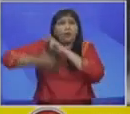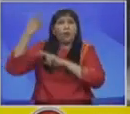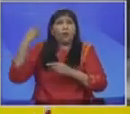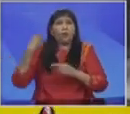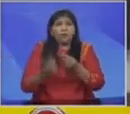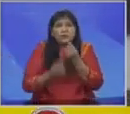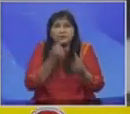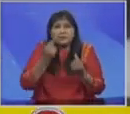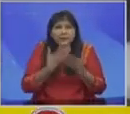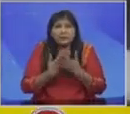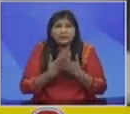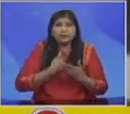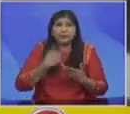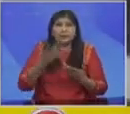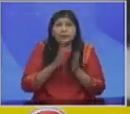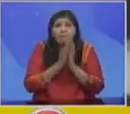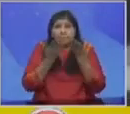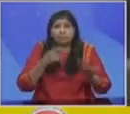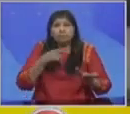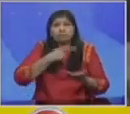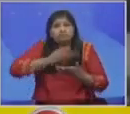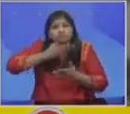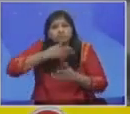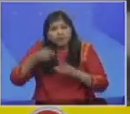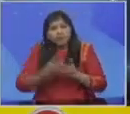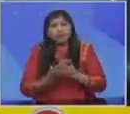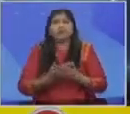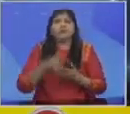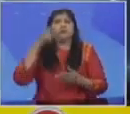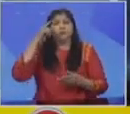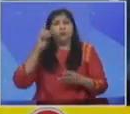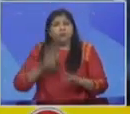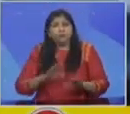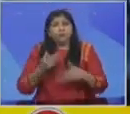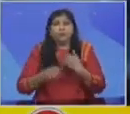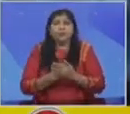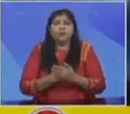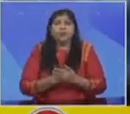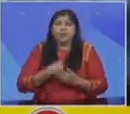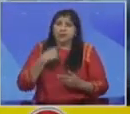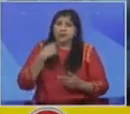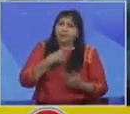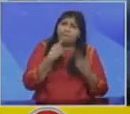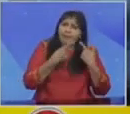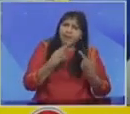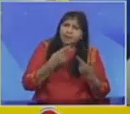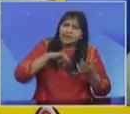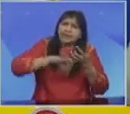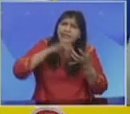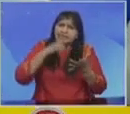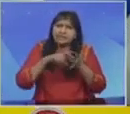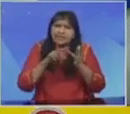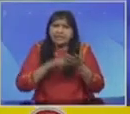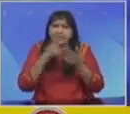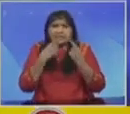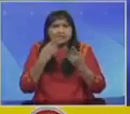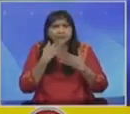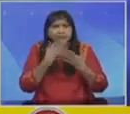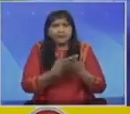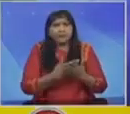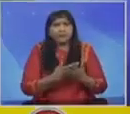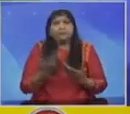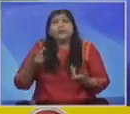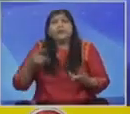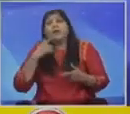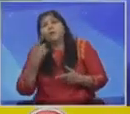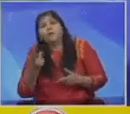समझे और खूब पढ़ें। साथियों, जब हम साइंस की बात करते हैं तो कई बार इसे लोग